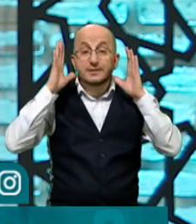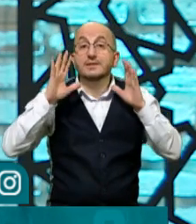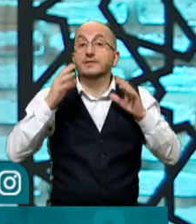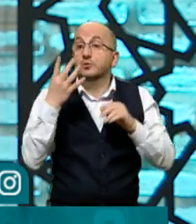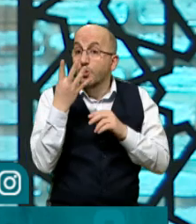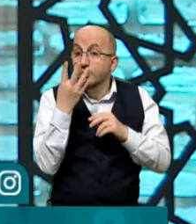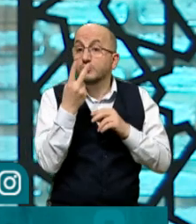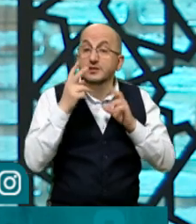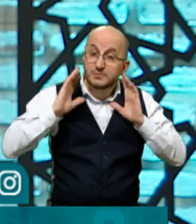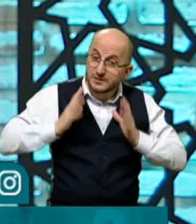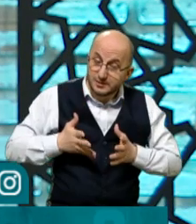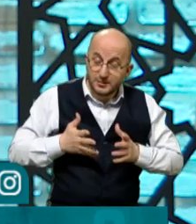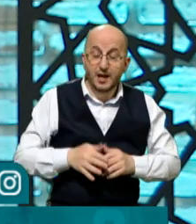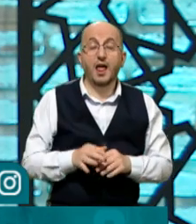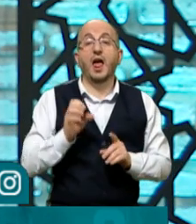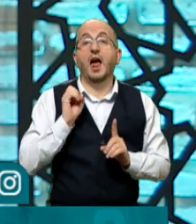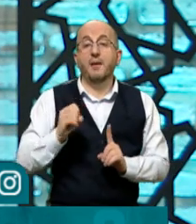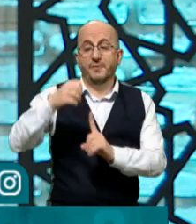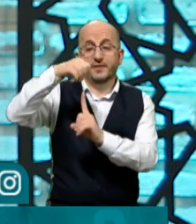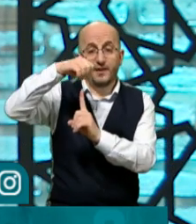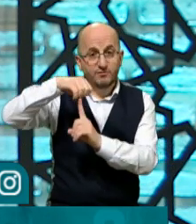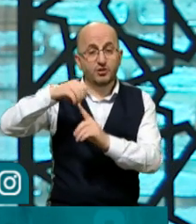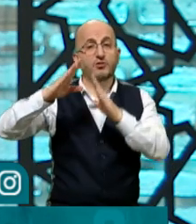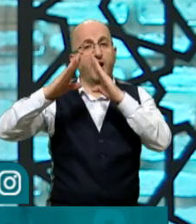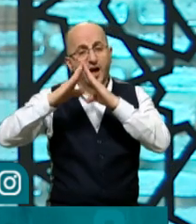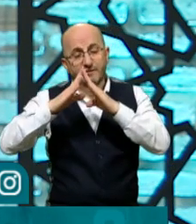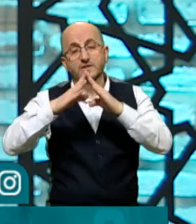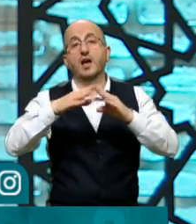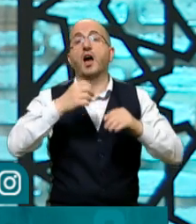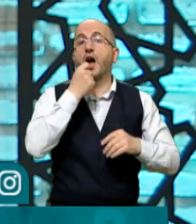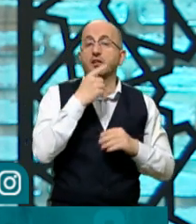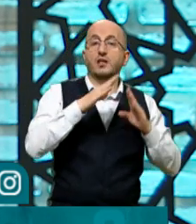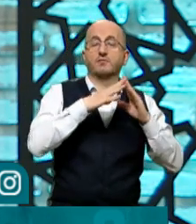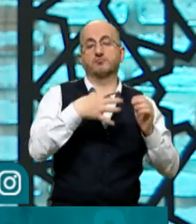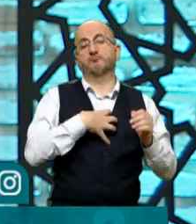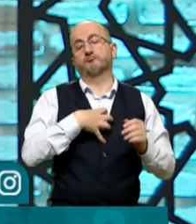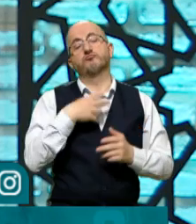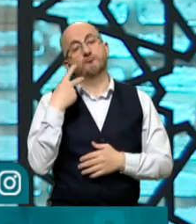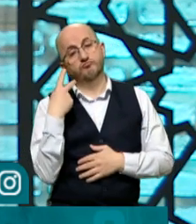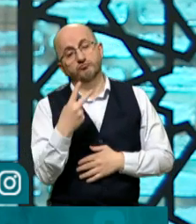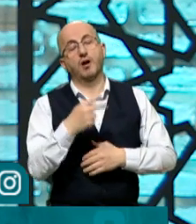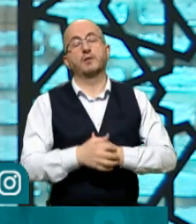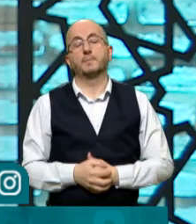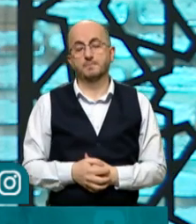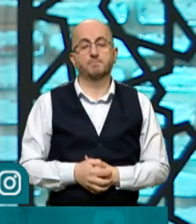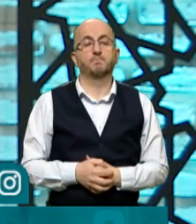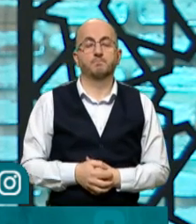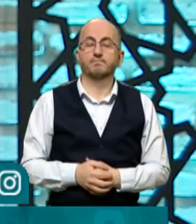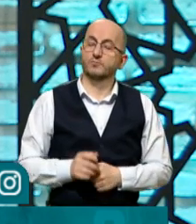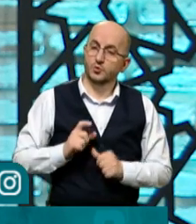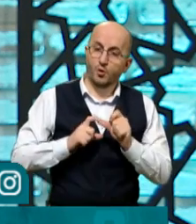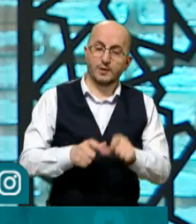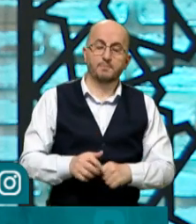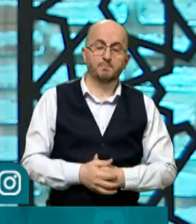vardır benim? Hem Nevşehir'de hem de Ankara'daki evler sizin şahsınıza kendime ait. Kendime ait. Doğru, tamam. Soralım